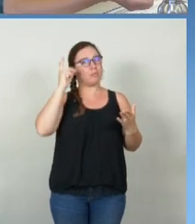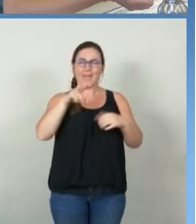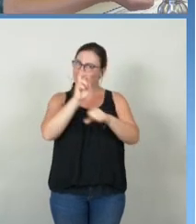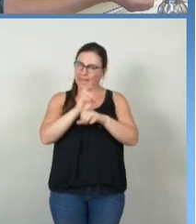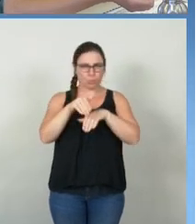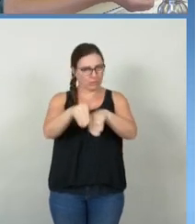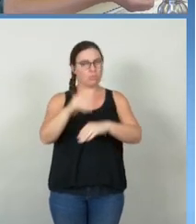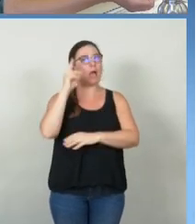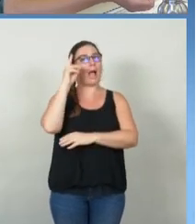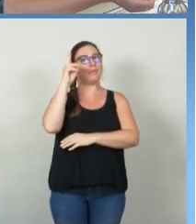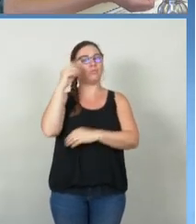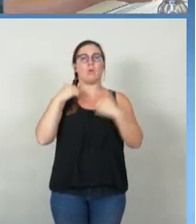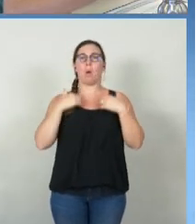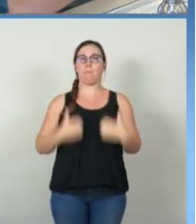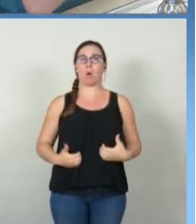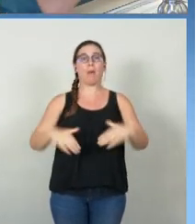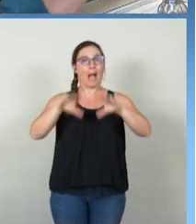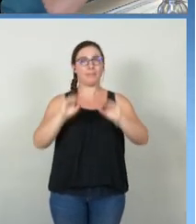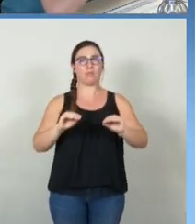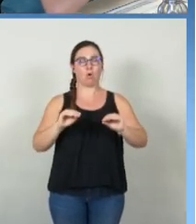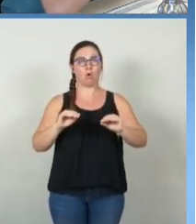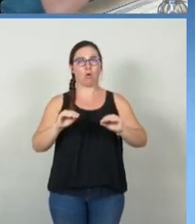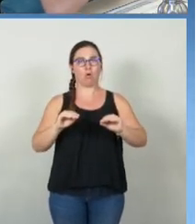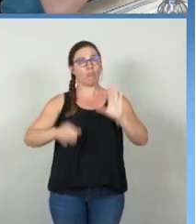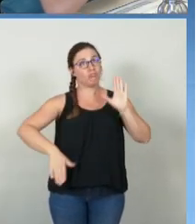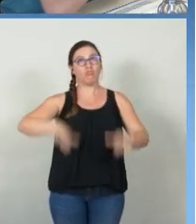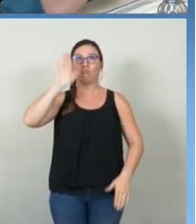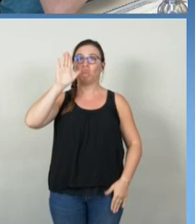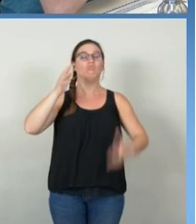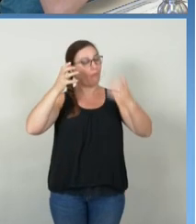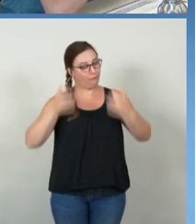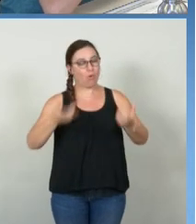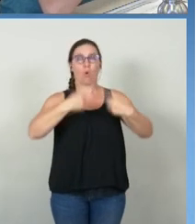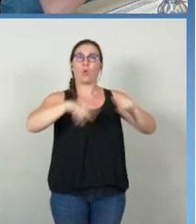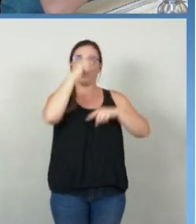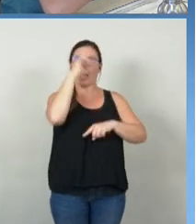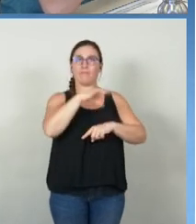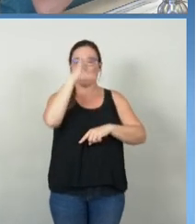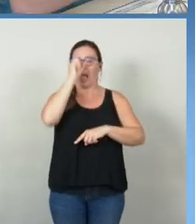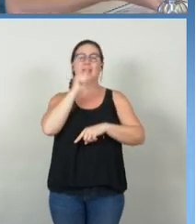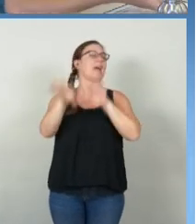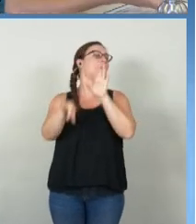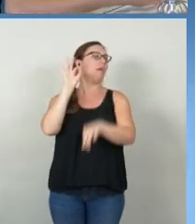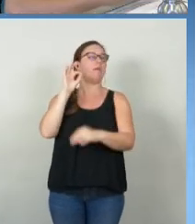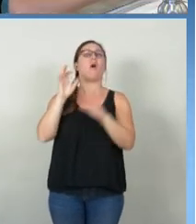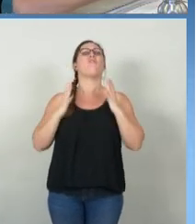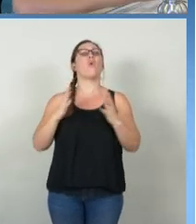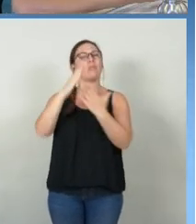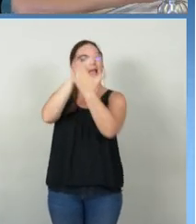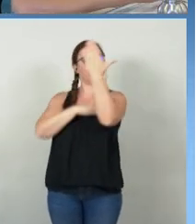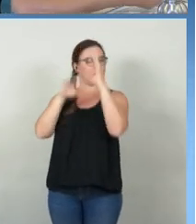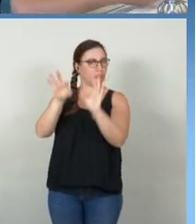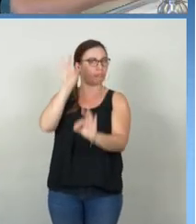cette habitude les membres habitants qui souhaitent prendre part au comité d'avis sont tirés au sort sur une liste de volontaire et